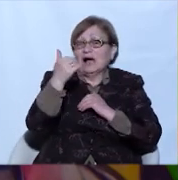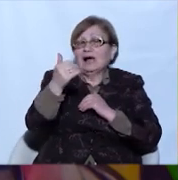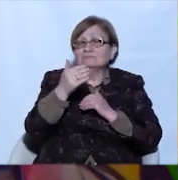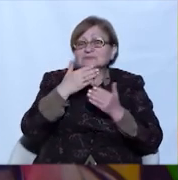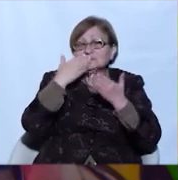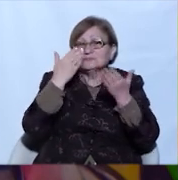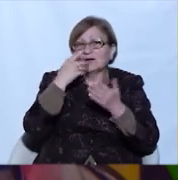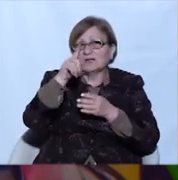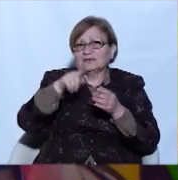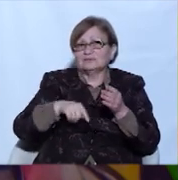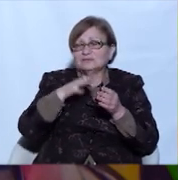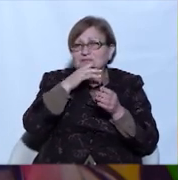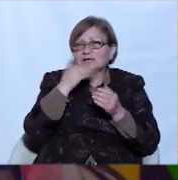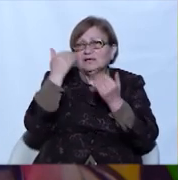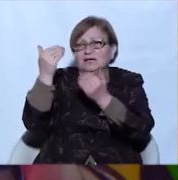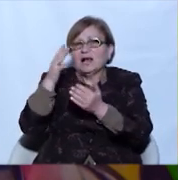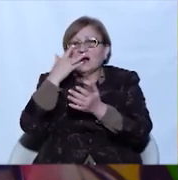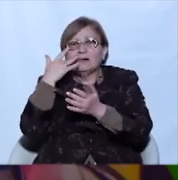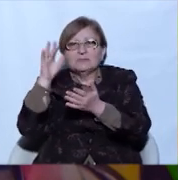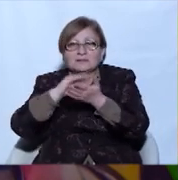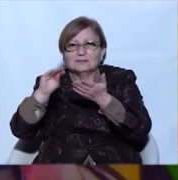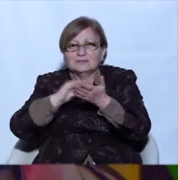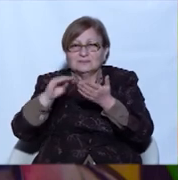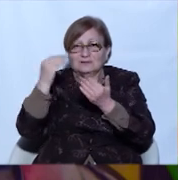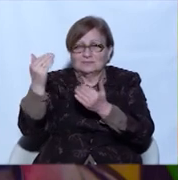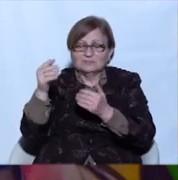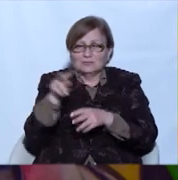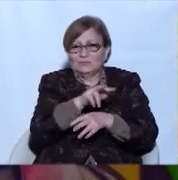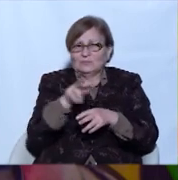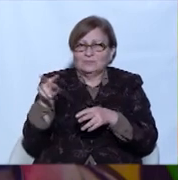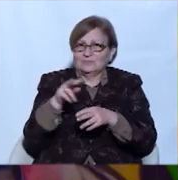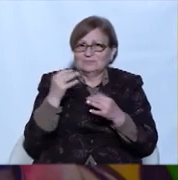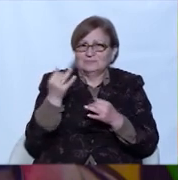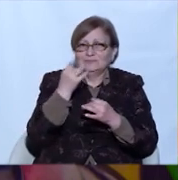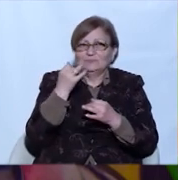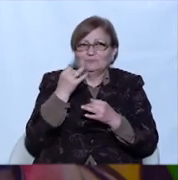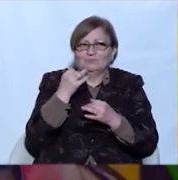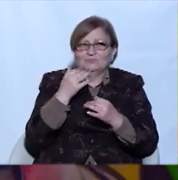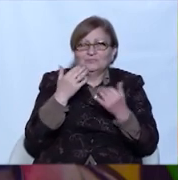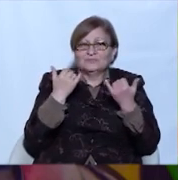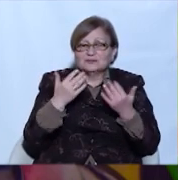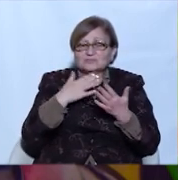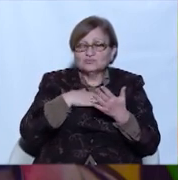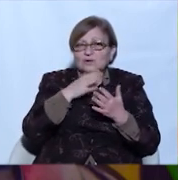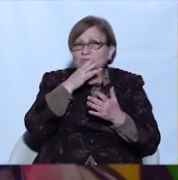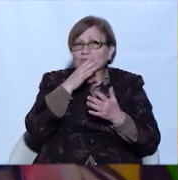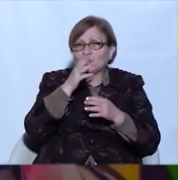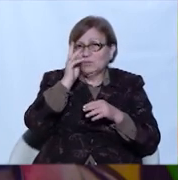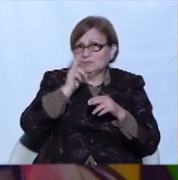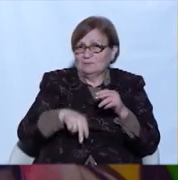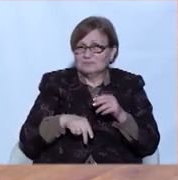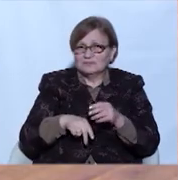ტექსტზე ფიქრმა, პოლ ოსტერის ტექსტზე ფიქრმა და რაკიღა ჩვენი გაკვეთილის დრო